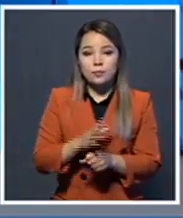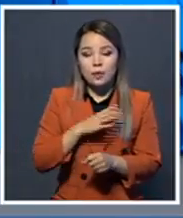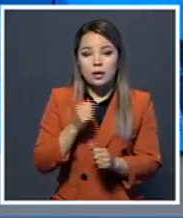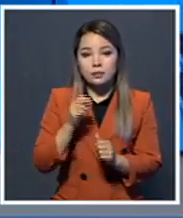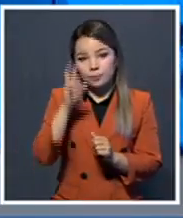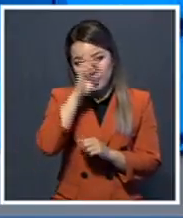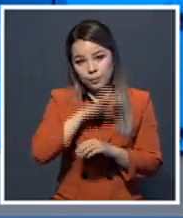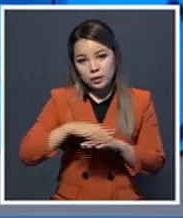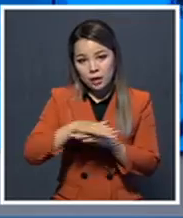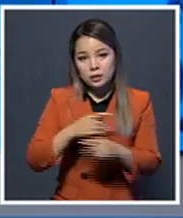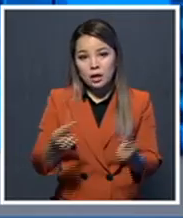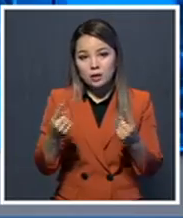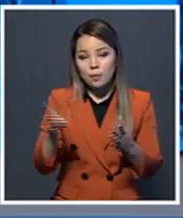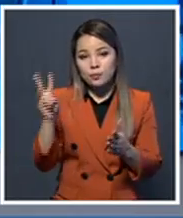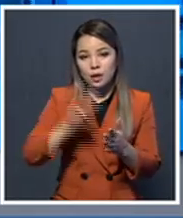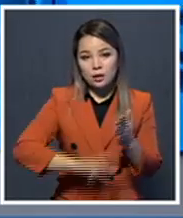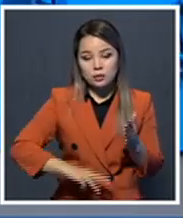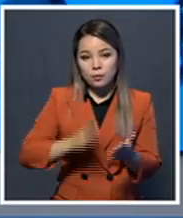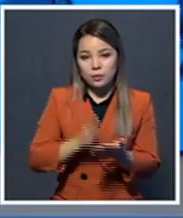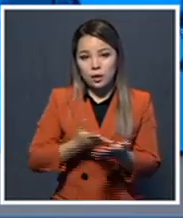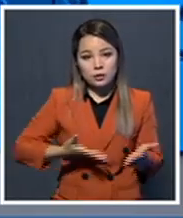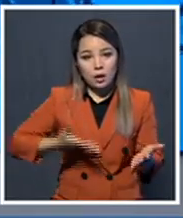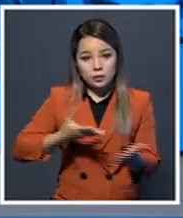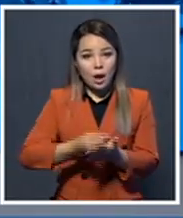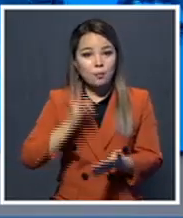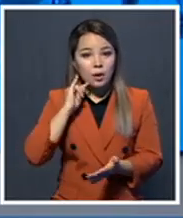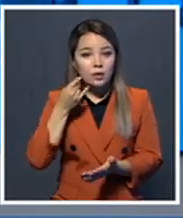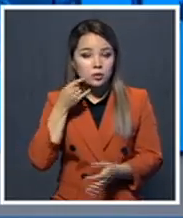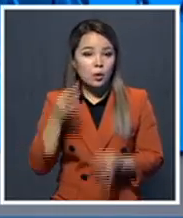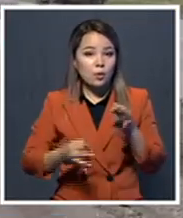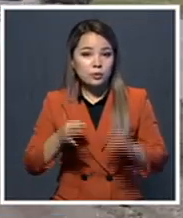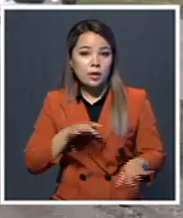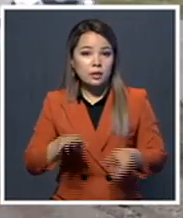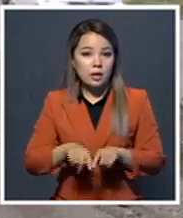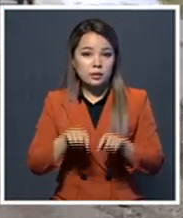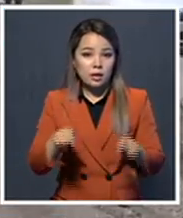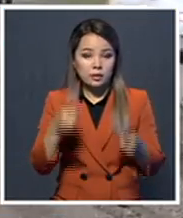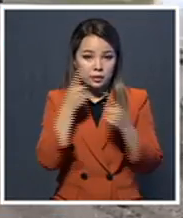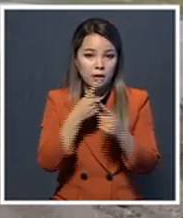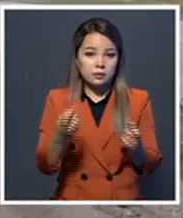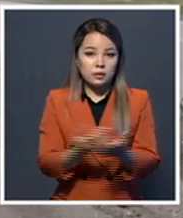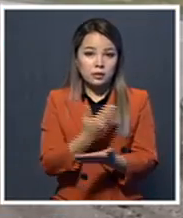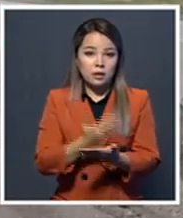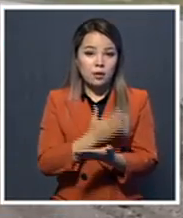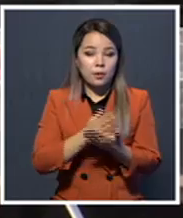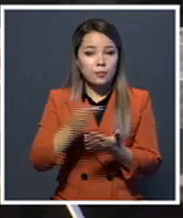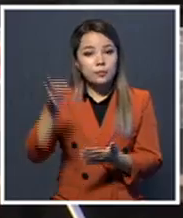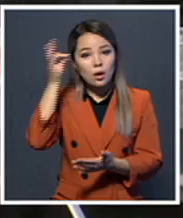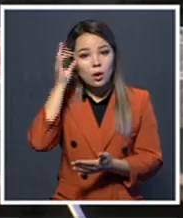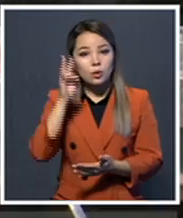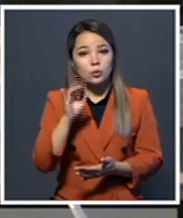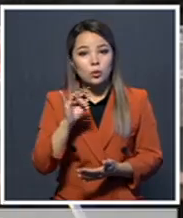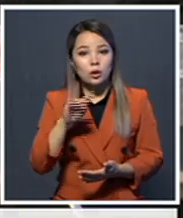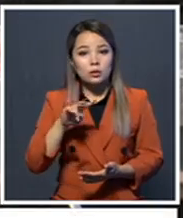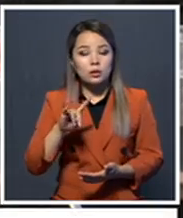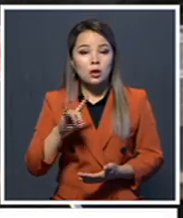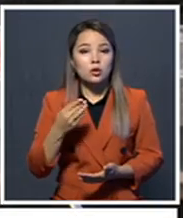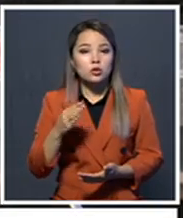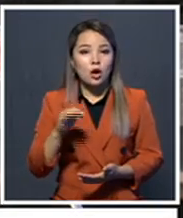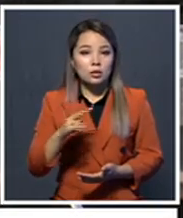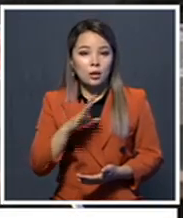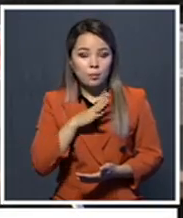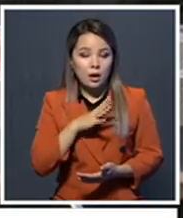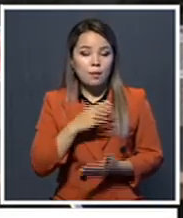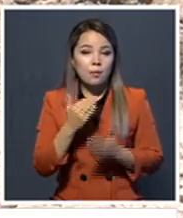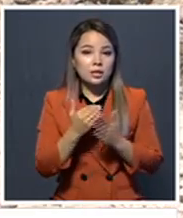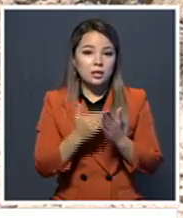әрі ірі көлемде айыппұл төлейді. Павлодардың қылмыстық соты шығарған үкім осындай. Естеріңізге сала кетейік, нұрлы жол бағдарламасы бойынша